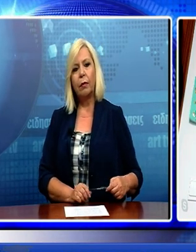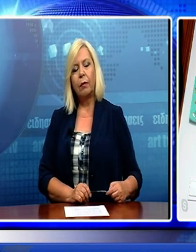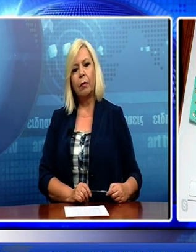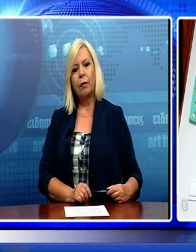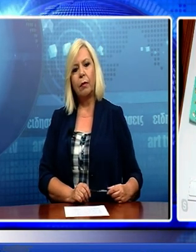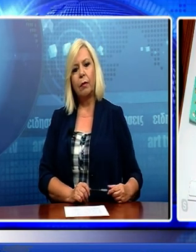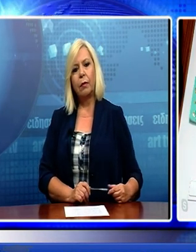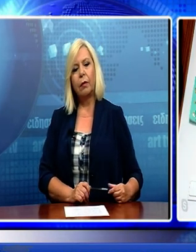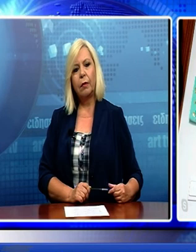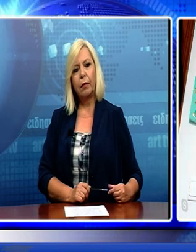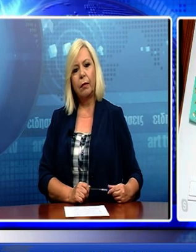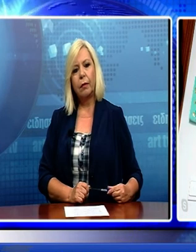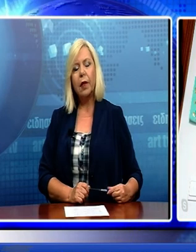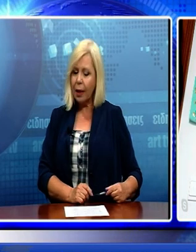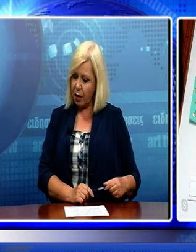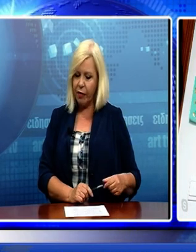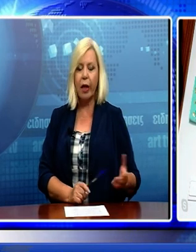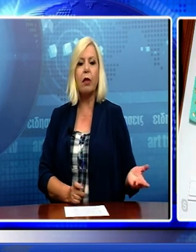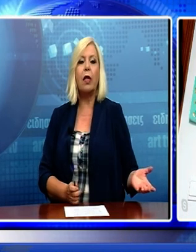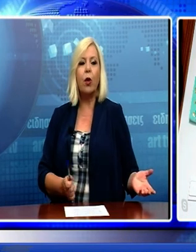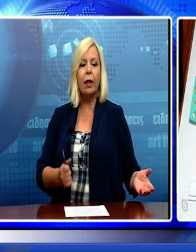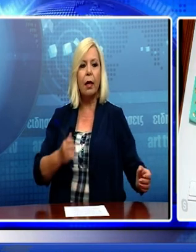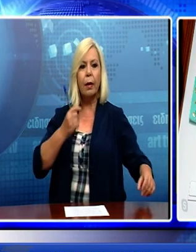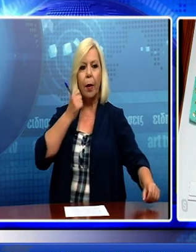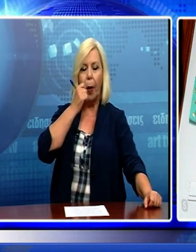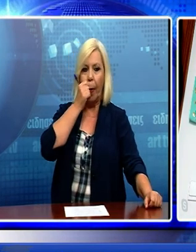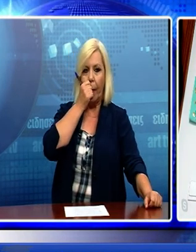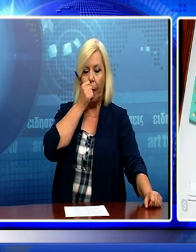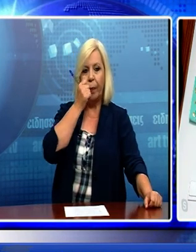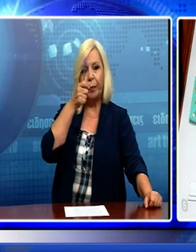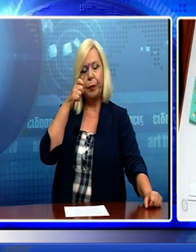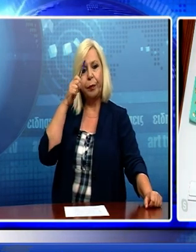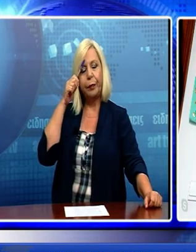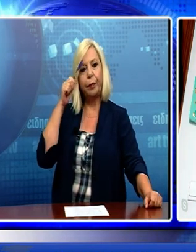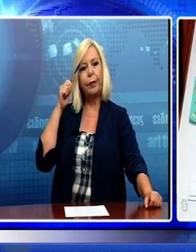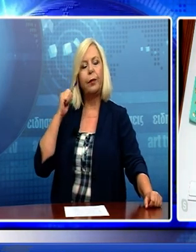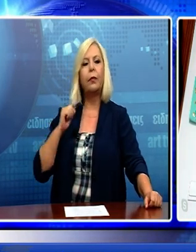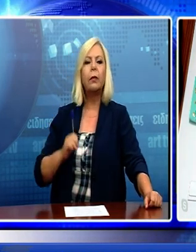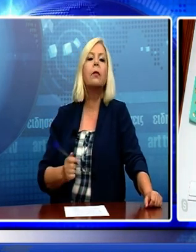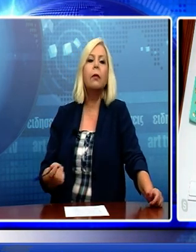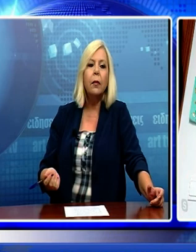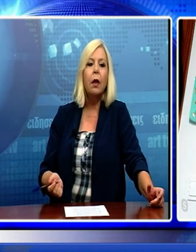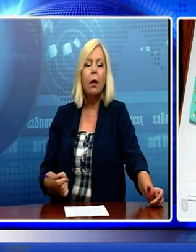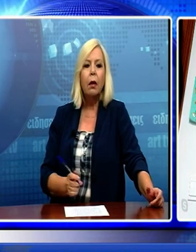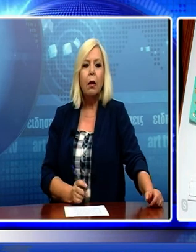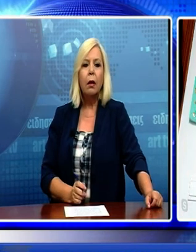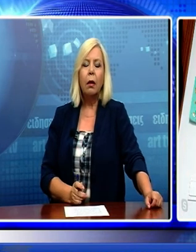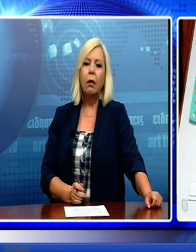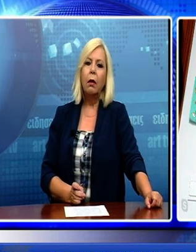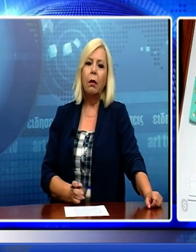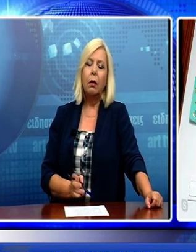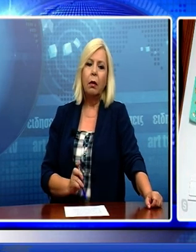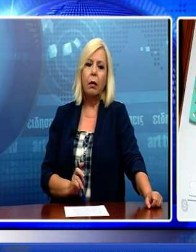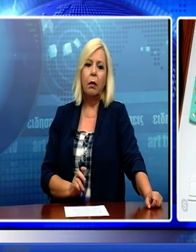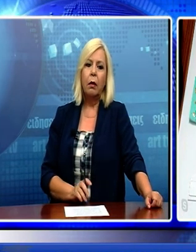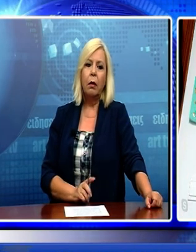Ο πληθυσμός και της Πρέβεζας και της Λευκάδας. Και της Λευκάδας, εννοείται. Και οι μετακινήσεις γιατρών από το ένα νοσοκομείο στο άλλο